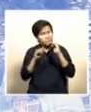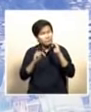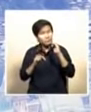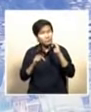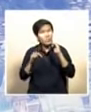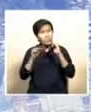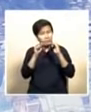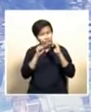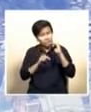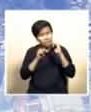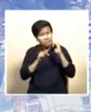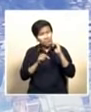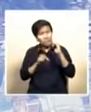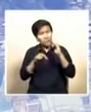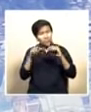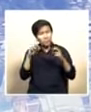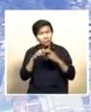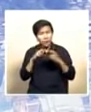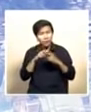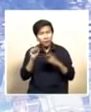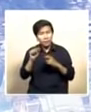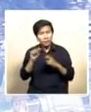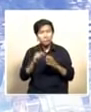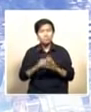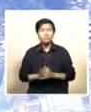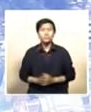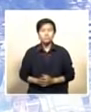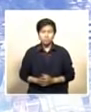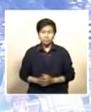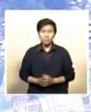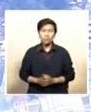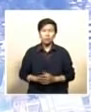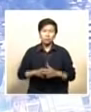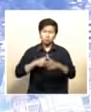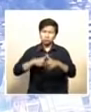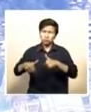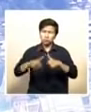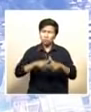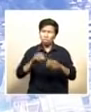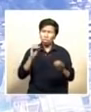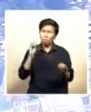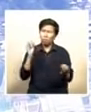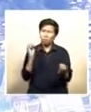เราดูจากเสาร์อาทิตย์ก็ยังมีปริมาณรถที่ออกมาตามท้องถนนมาก